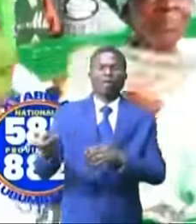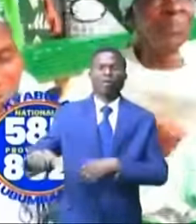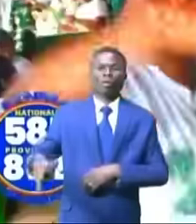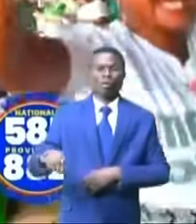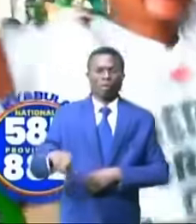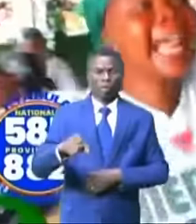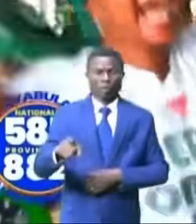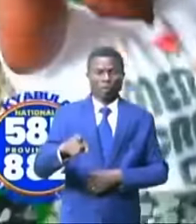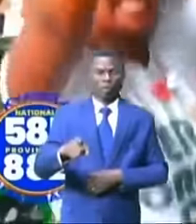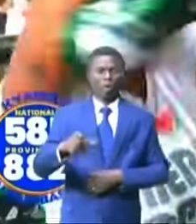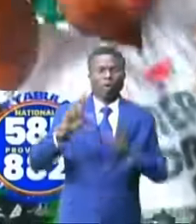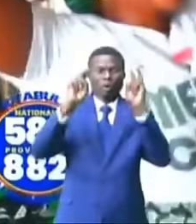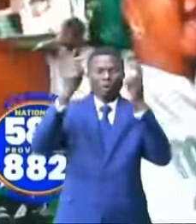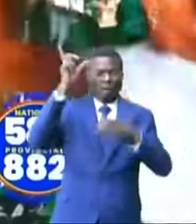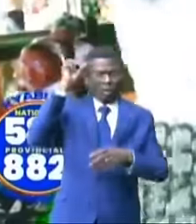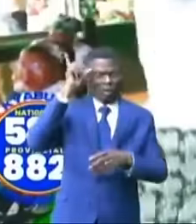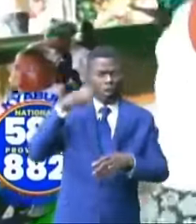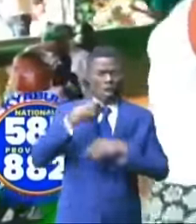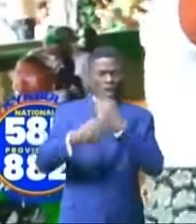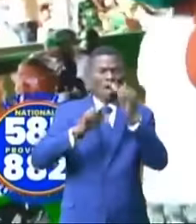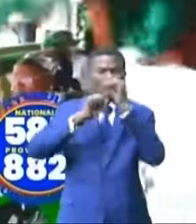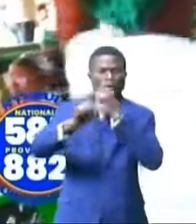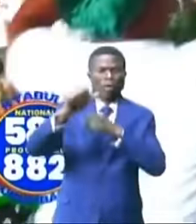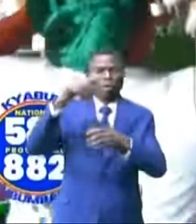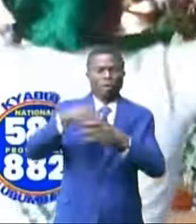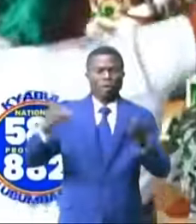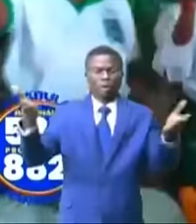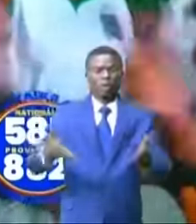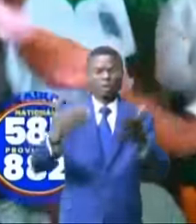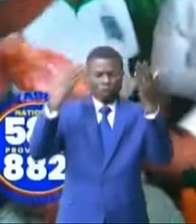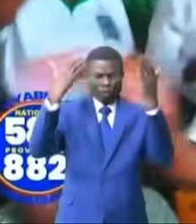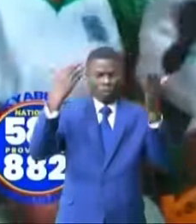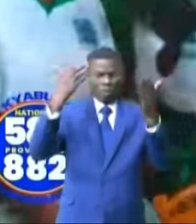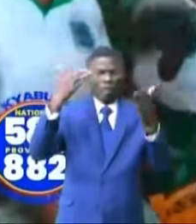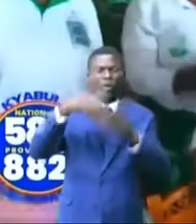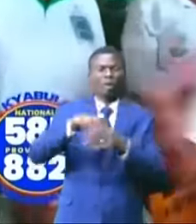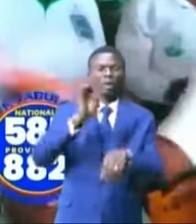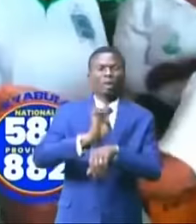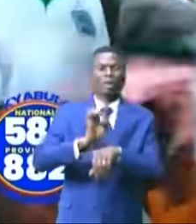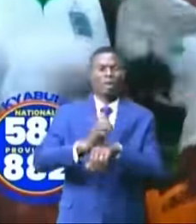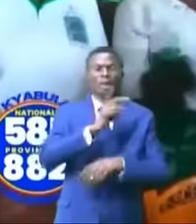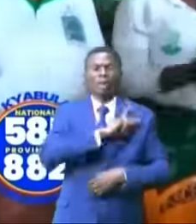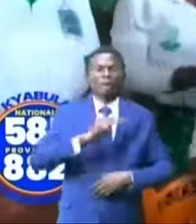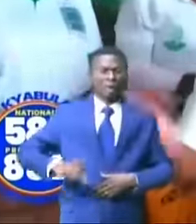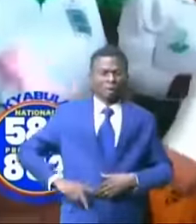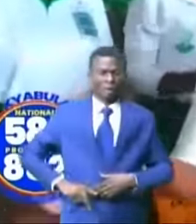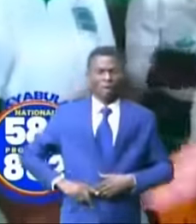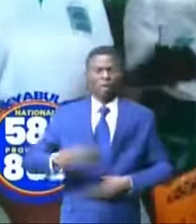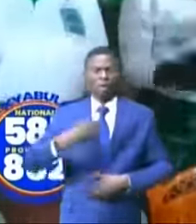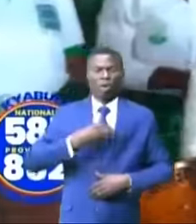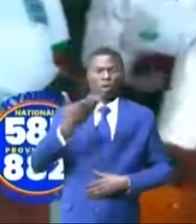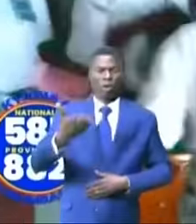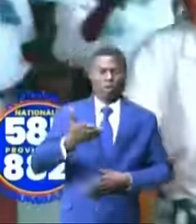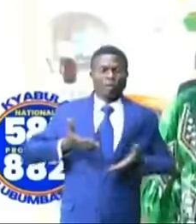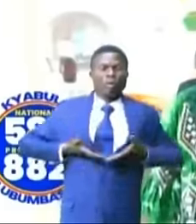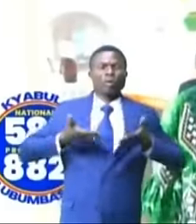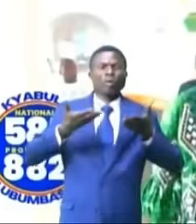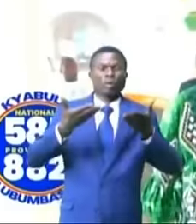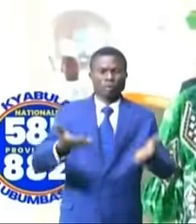Lubumbashi a voulu entamer sa propagande dans la présence de Dieu, ici où il a une histoire de foi et de